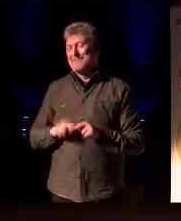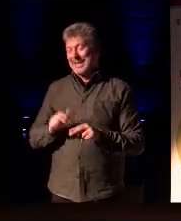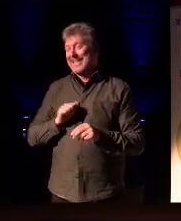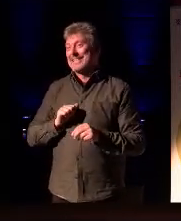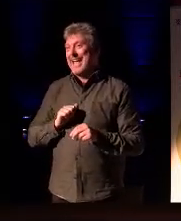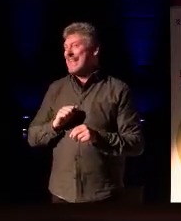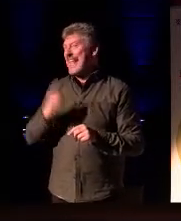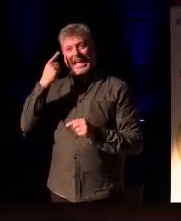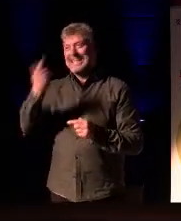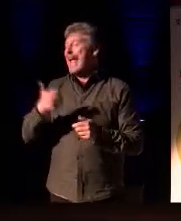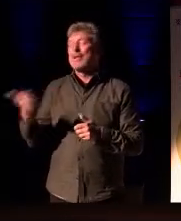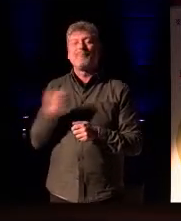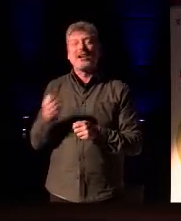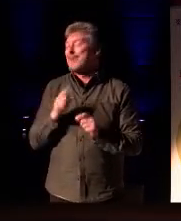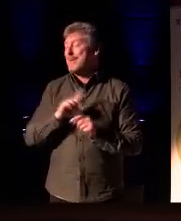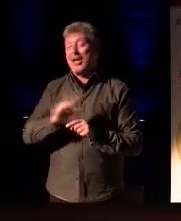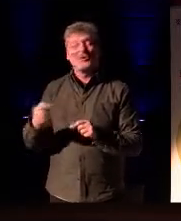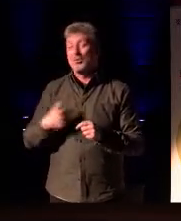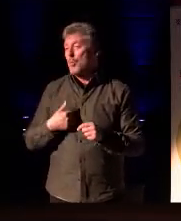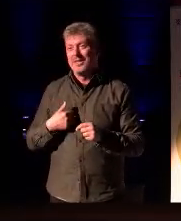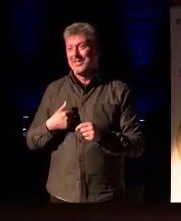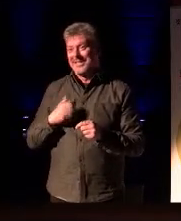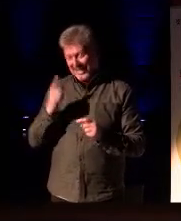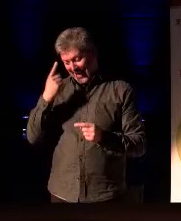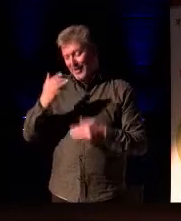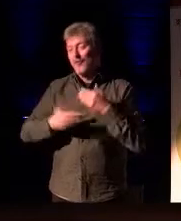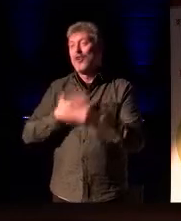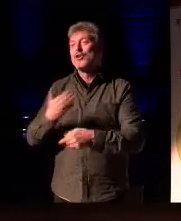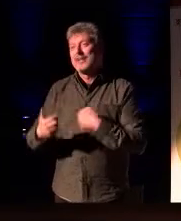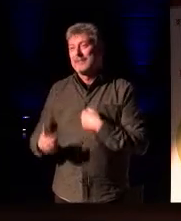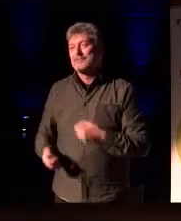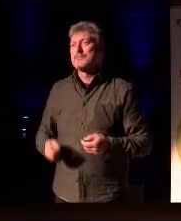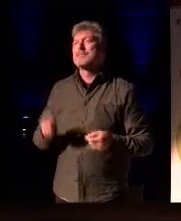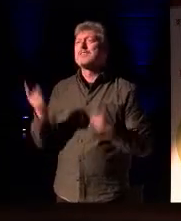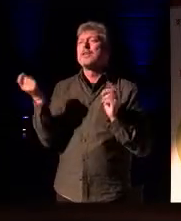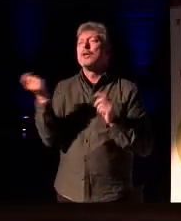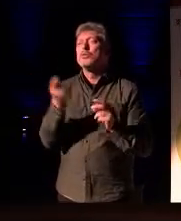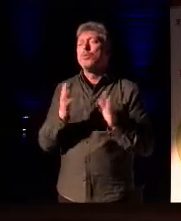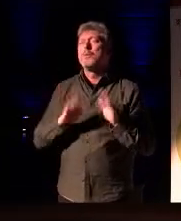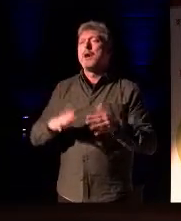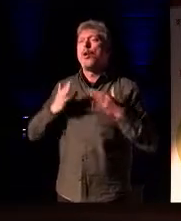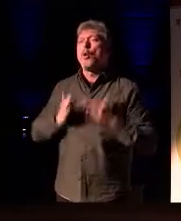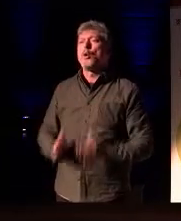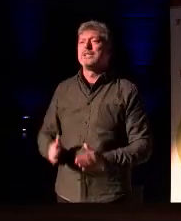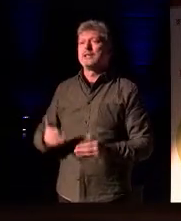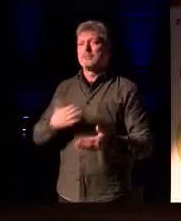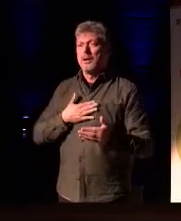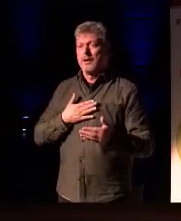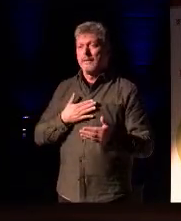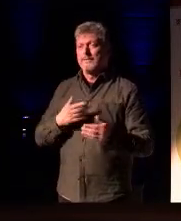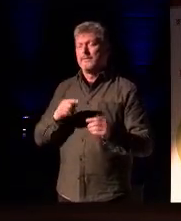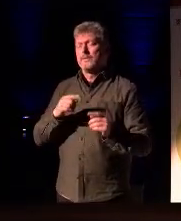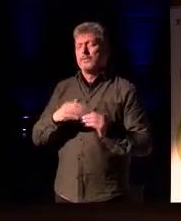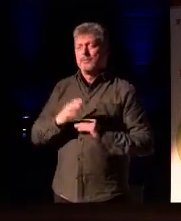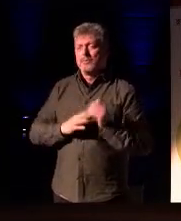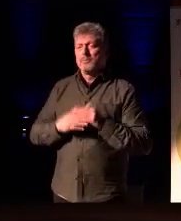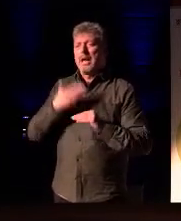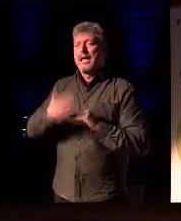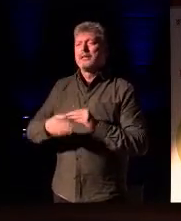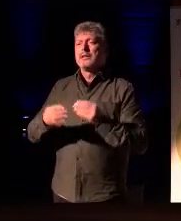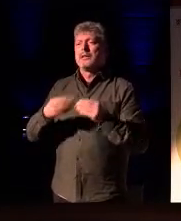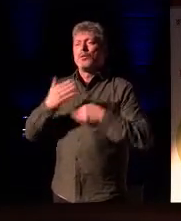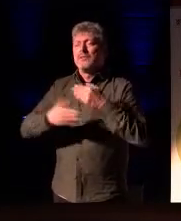en stund. Men det noe med holdningene man har hatt, også til etter- og videreutdanning og til å bygge på kompetansen I